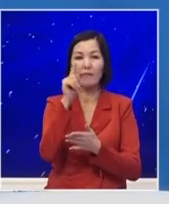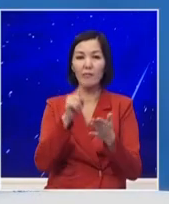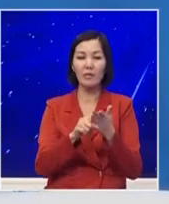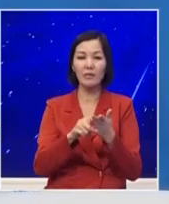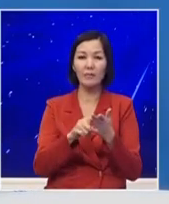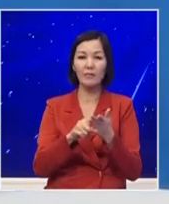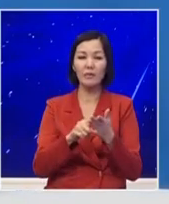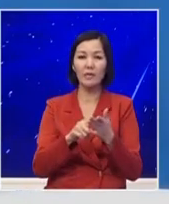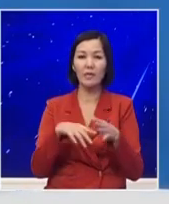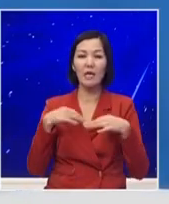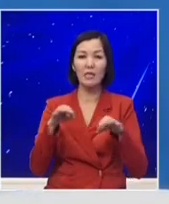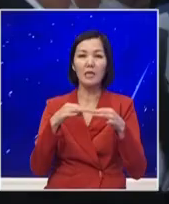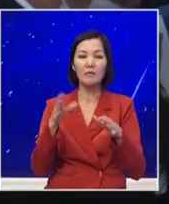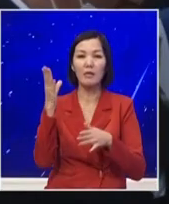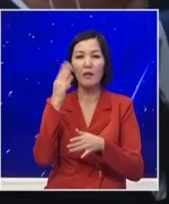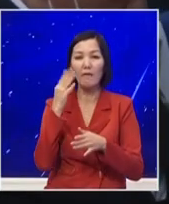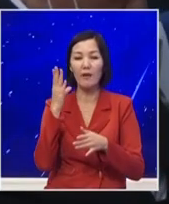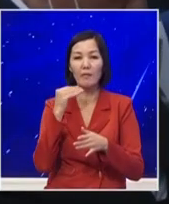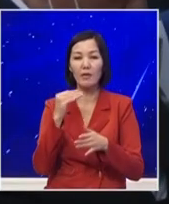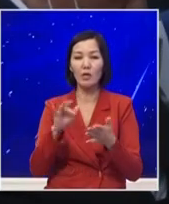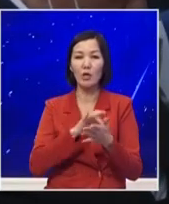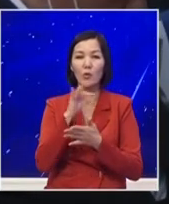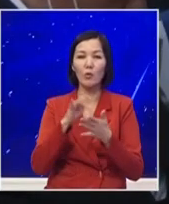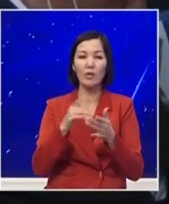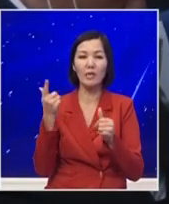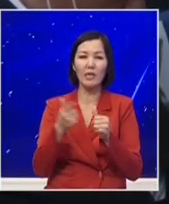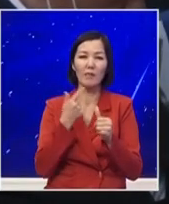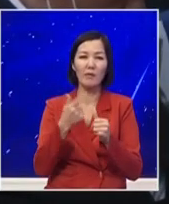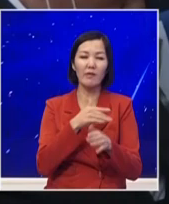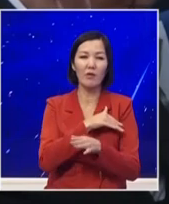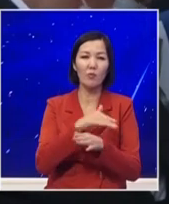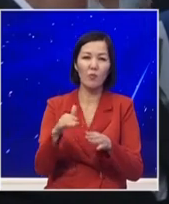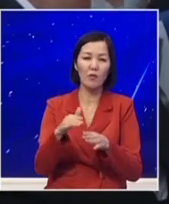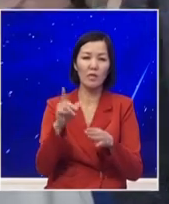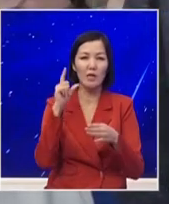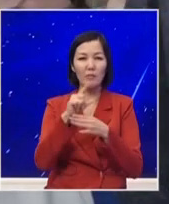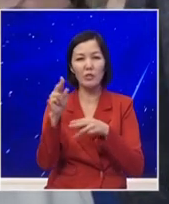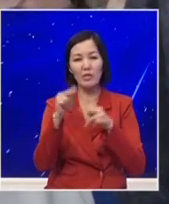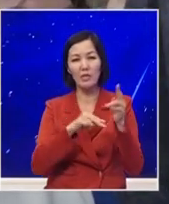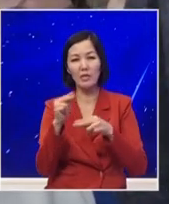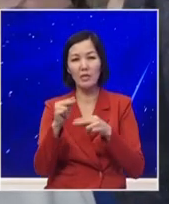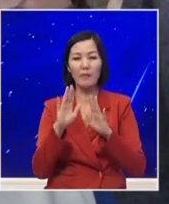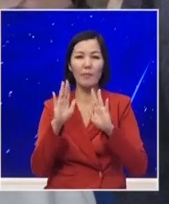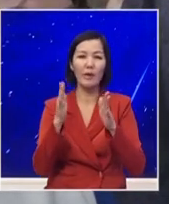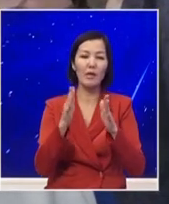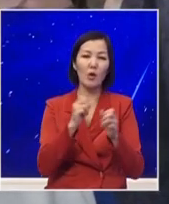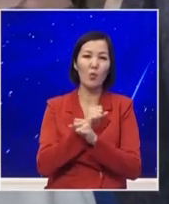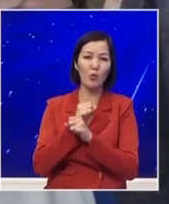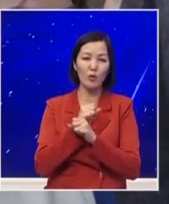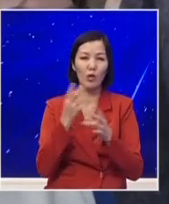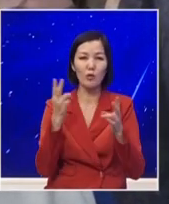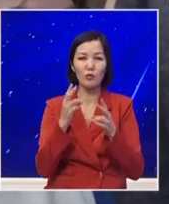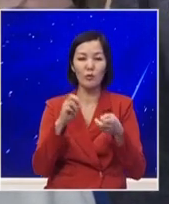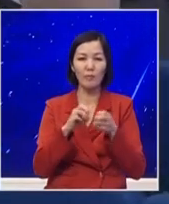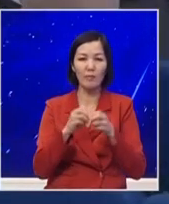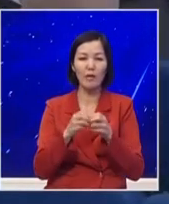транспортного сообщения в город Алматы, наименования улиц, строительства мечети и парка отдыха. Данияр Кунырбаев отметил, что лично